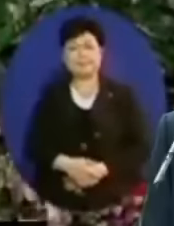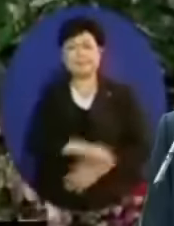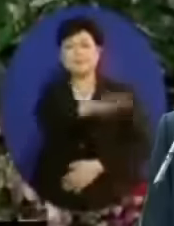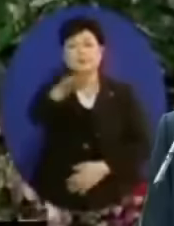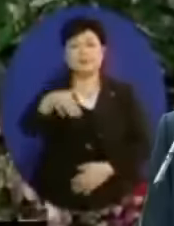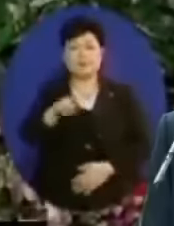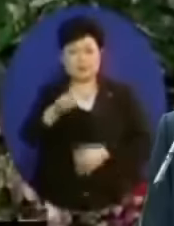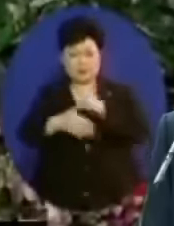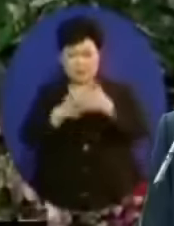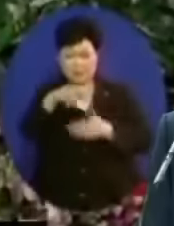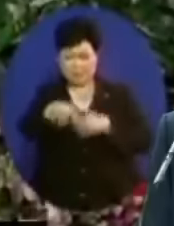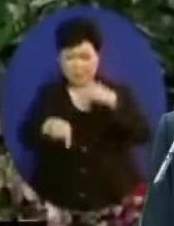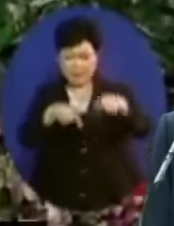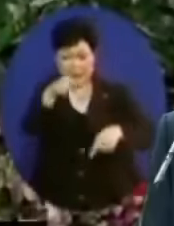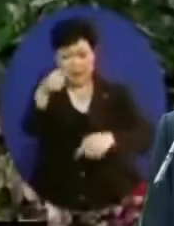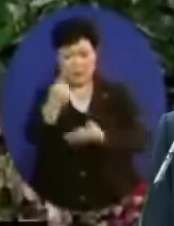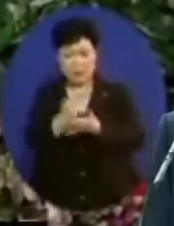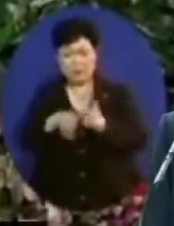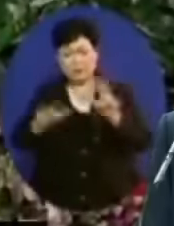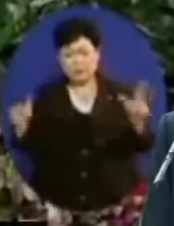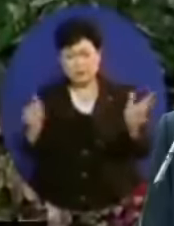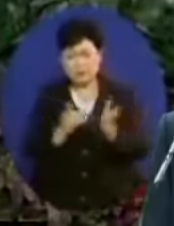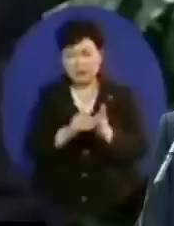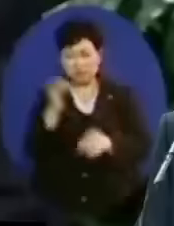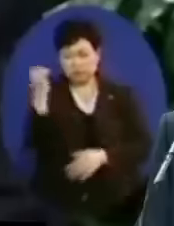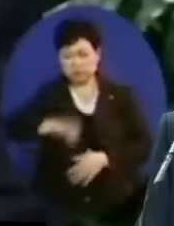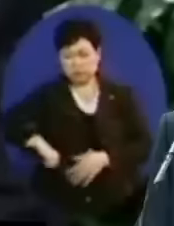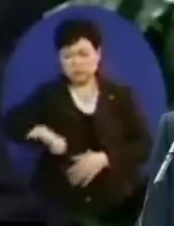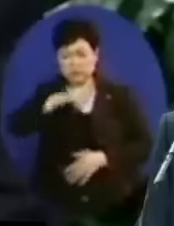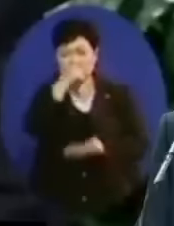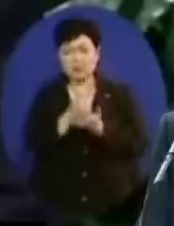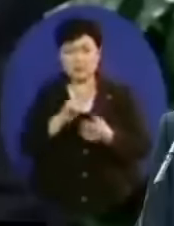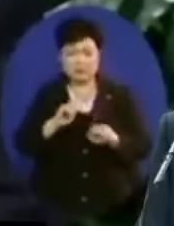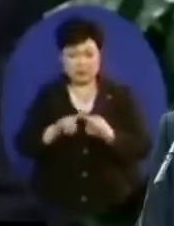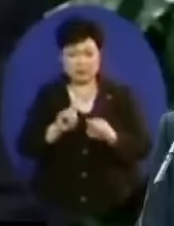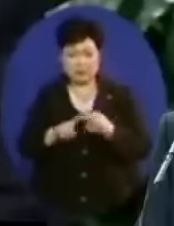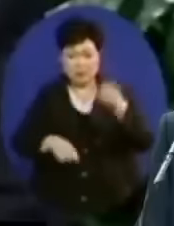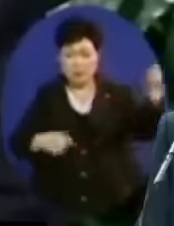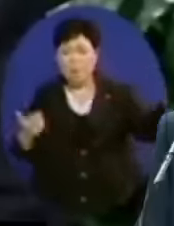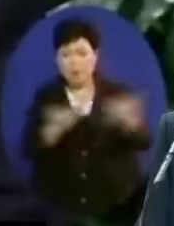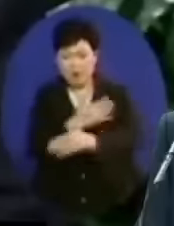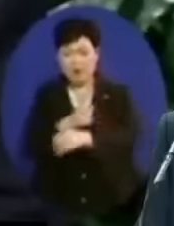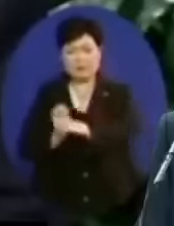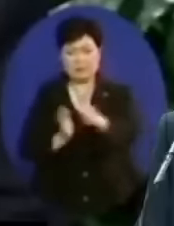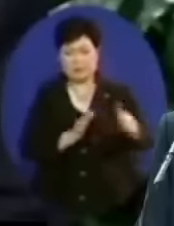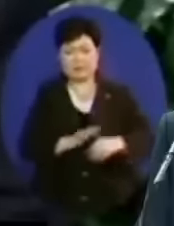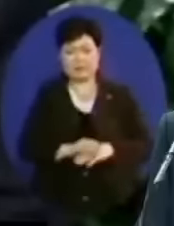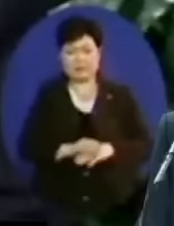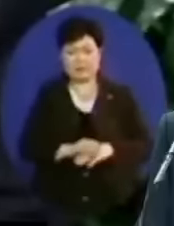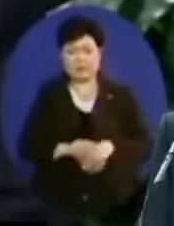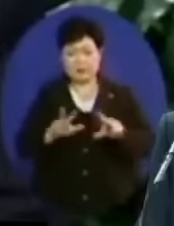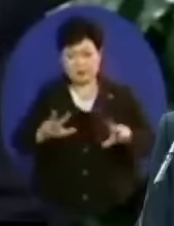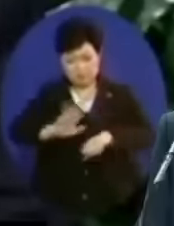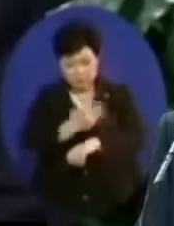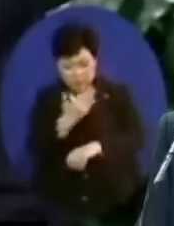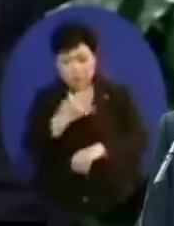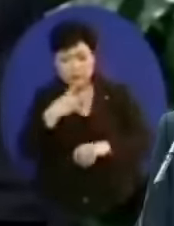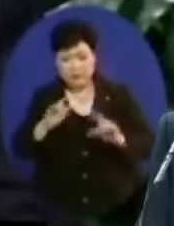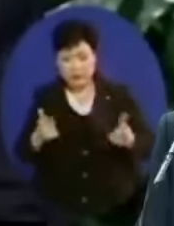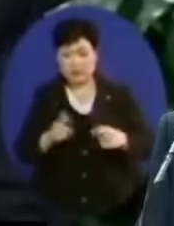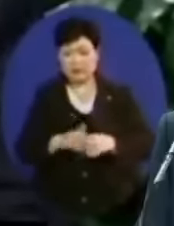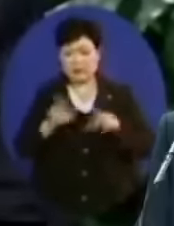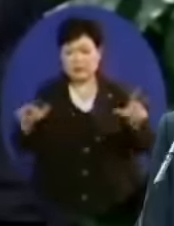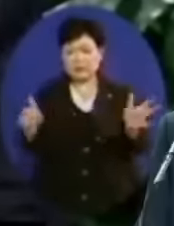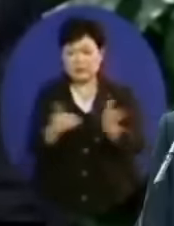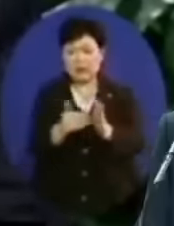우리가 하나님 앞에 나올 때 지금까지 불순종한 죄를 회개해야 되는 것입니다. 지금 잘못한 것뿐 아니라